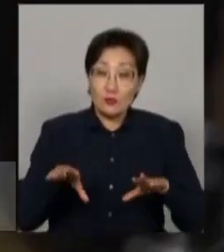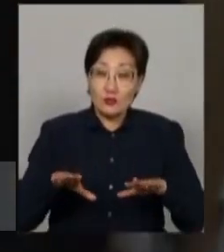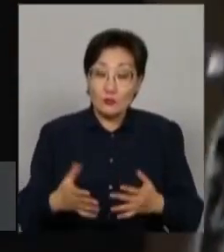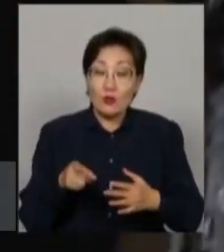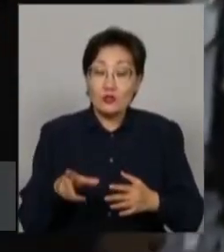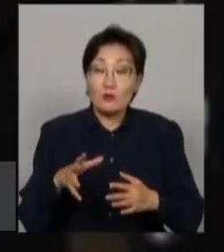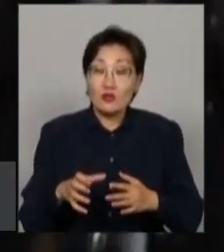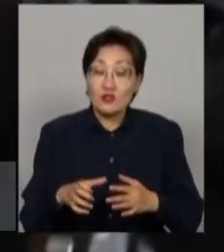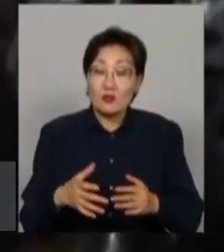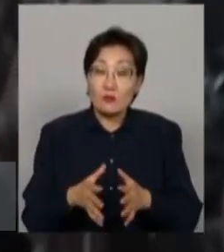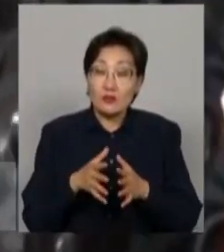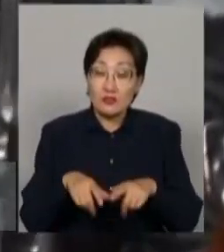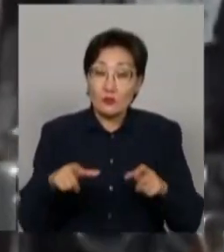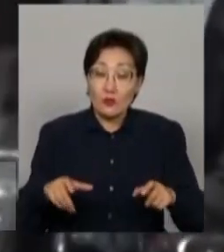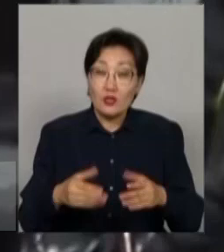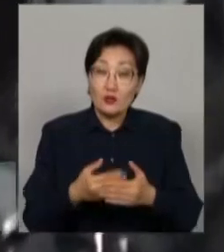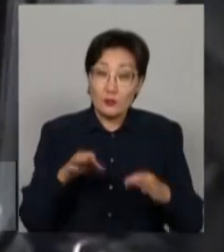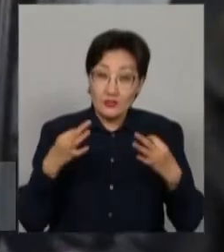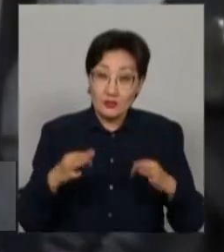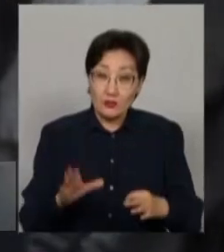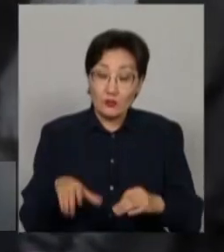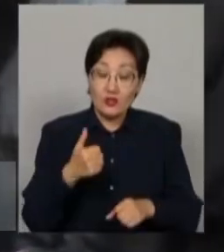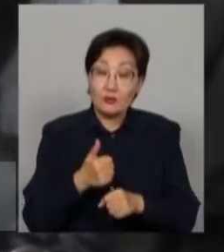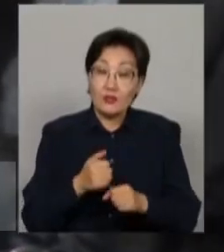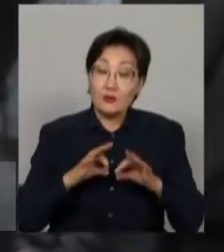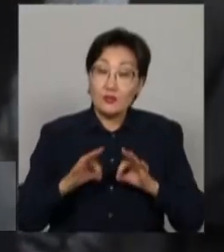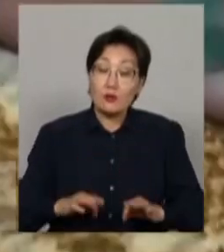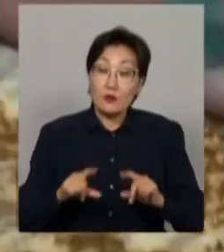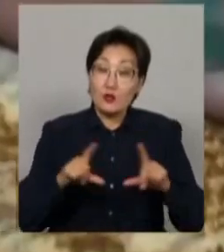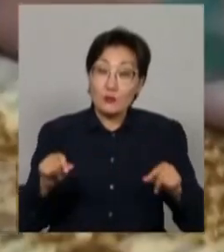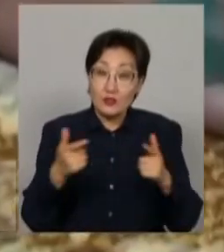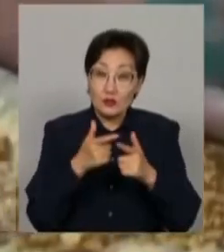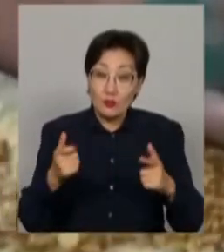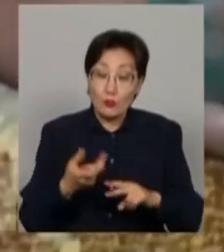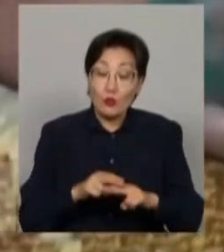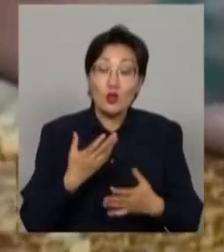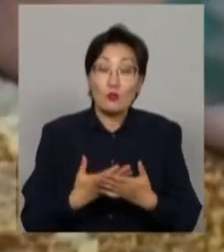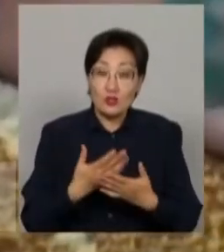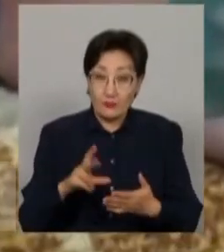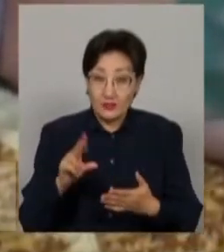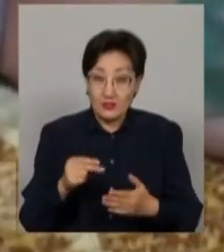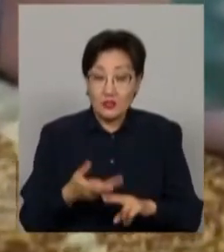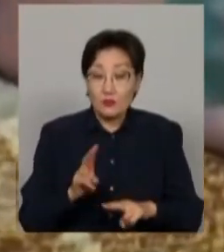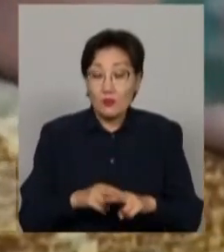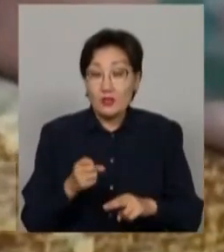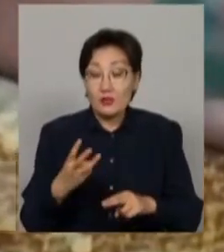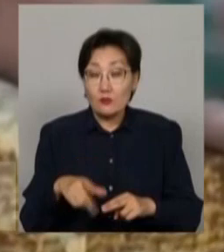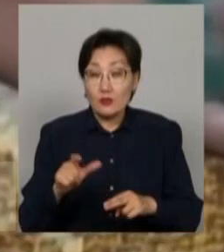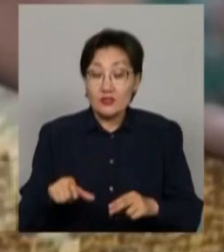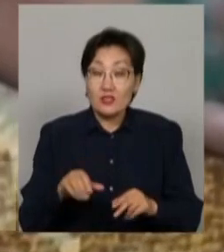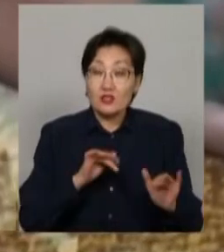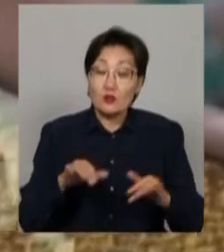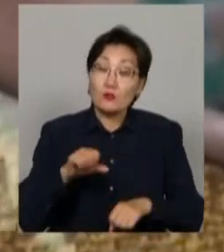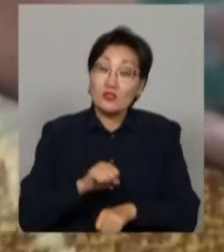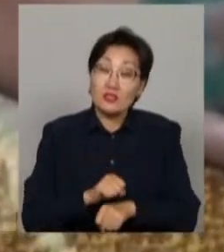бойынша 1500-дей адам рақымшылыққа ілігеді. Бас прокуратураның мәліметінше бұл болжамды санғана. Себебі кейбірінің ісі